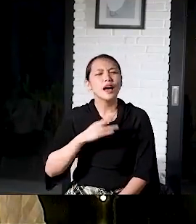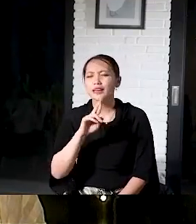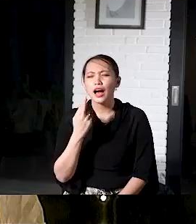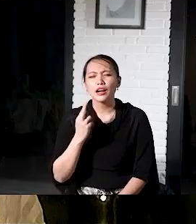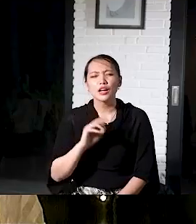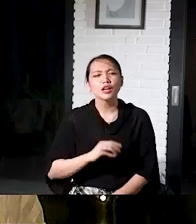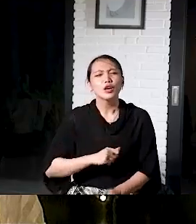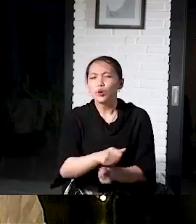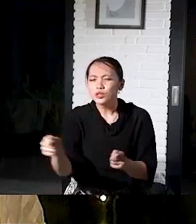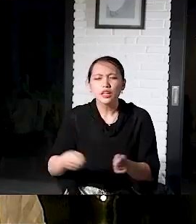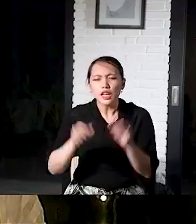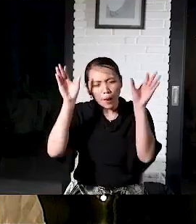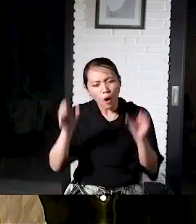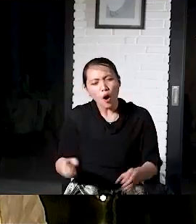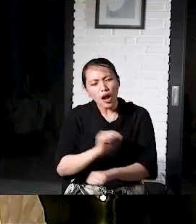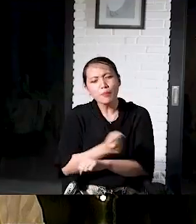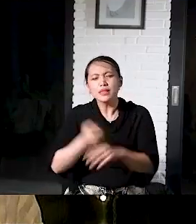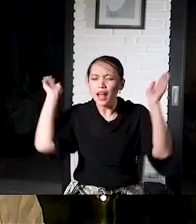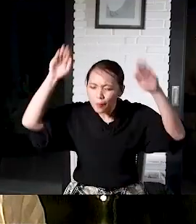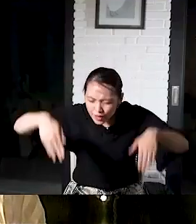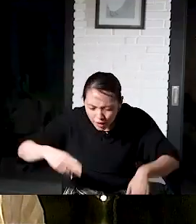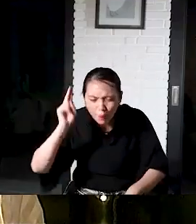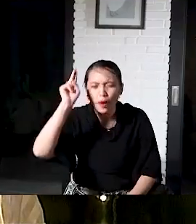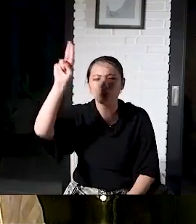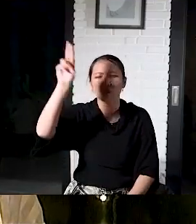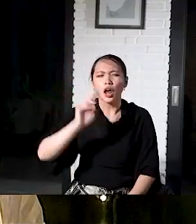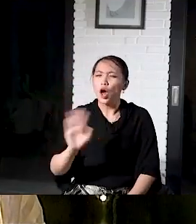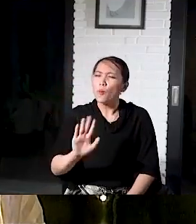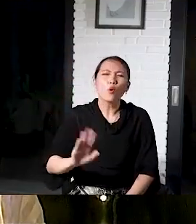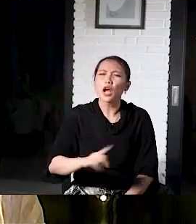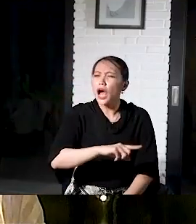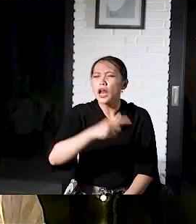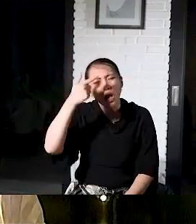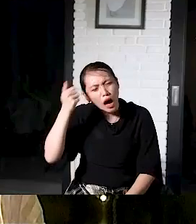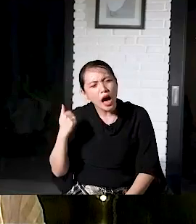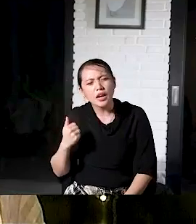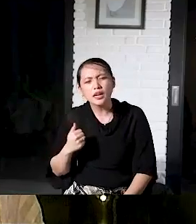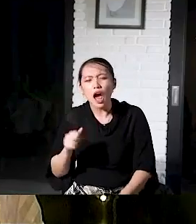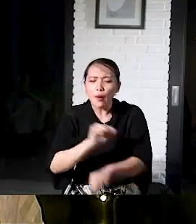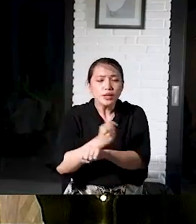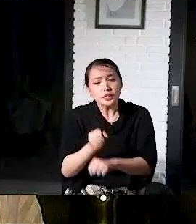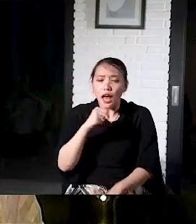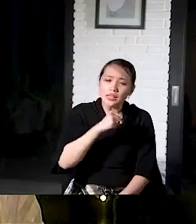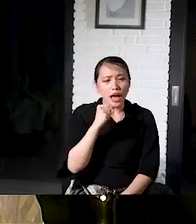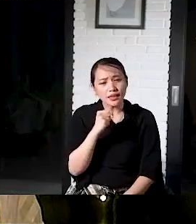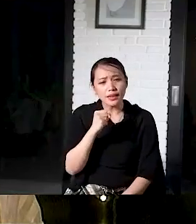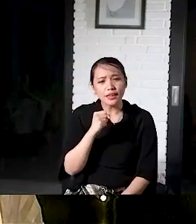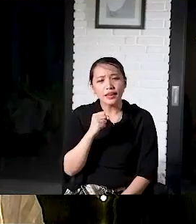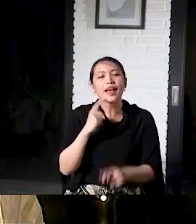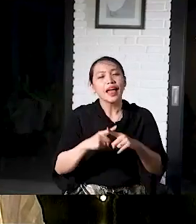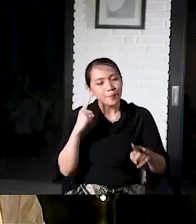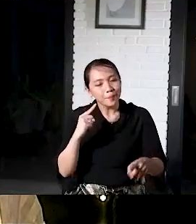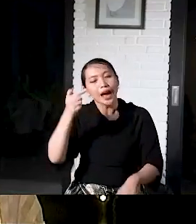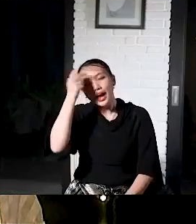setiap orang bisa menyembah Tuhan， bukan karena bisa menyanyi， tetapi bagaimana Tuhan hadir